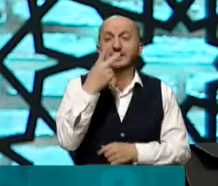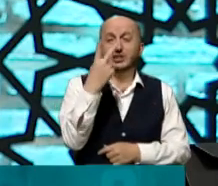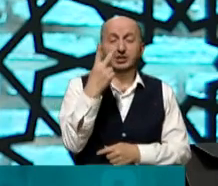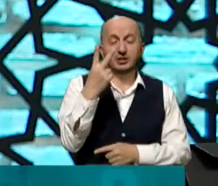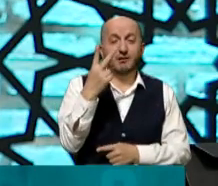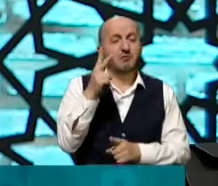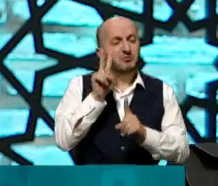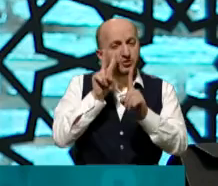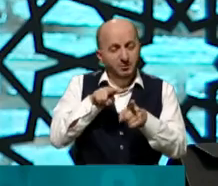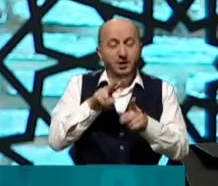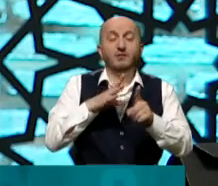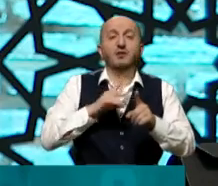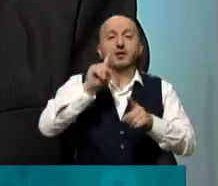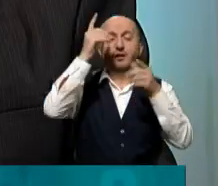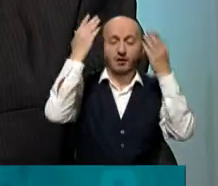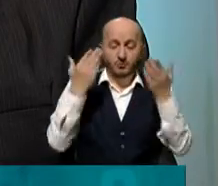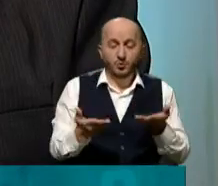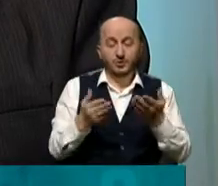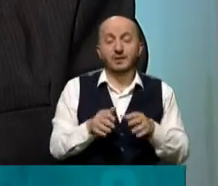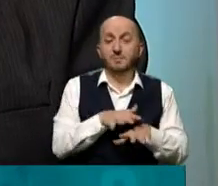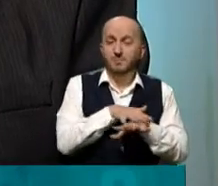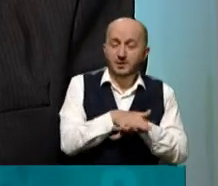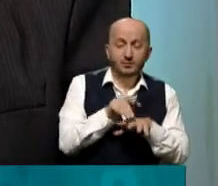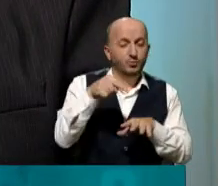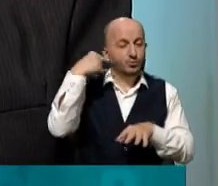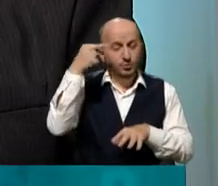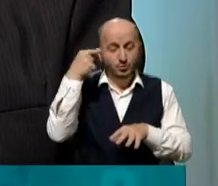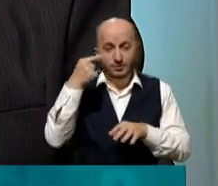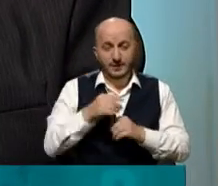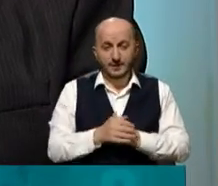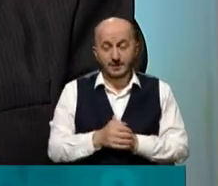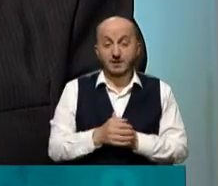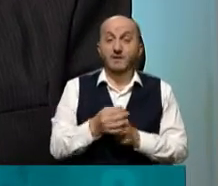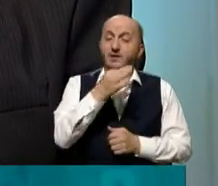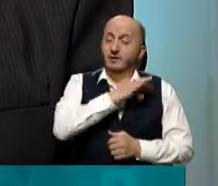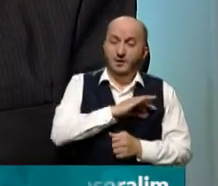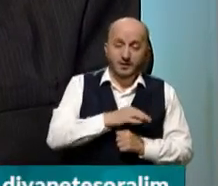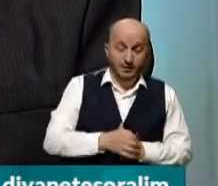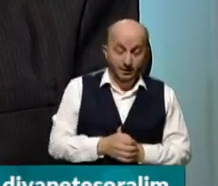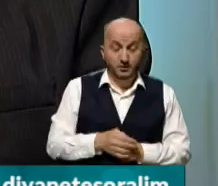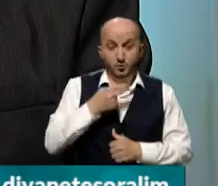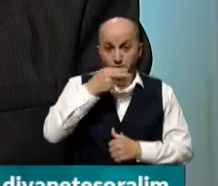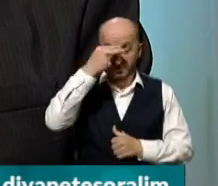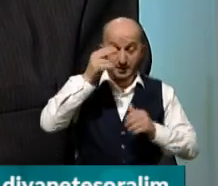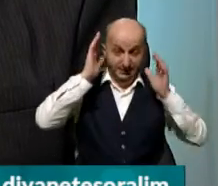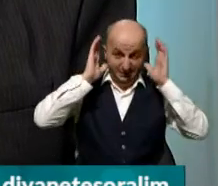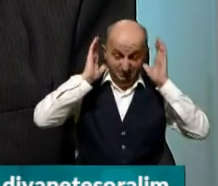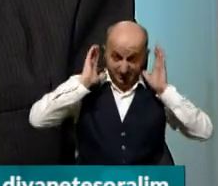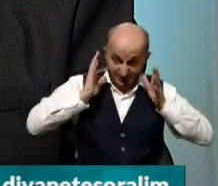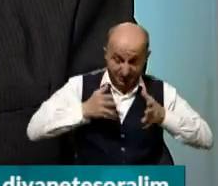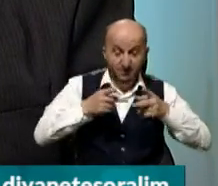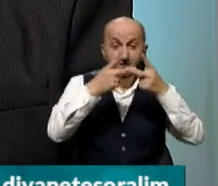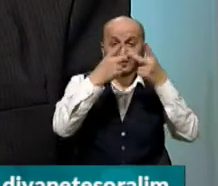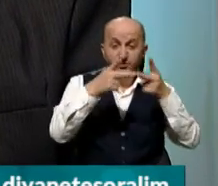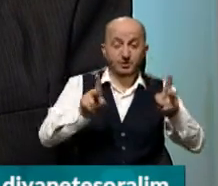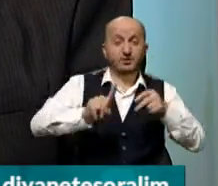Varsa Allah kabul etsin. Mezhebin bu görüşünden, bu içtihadından yararlanarak cuma namazı kılmaları